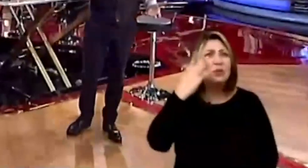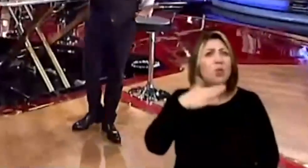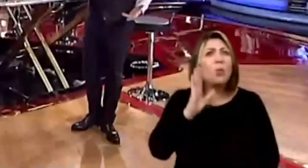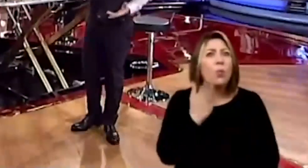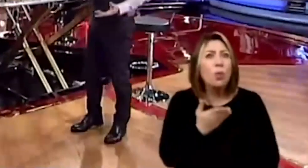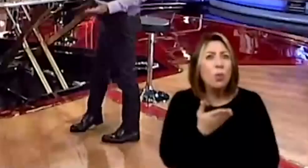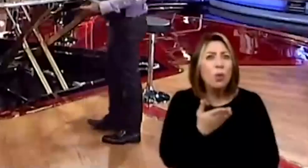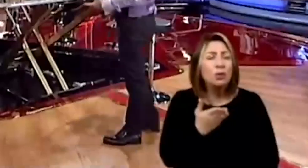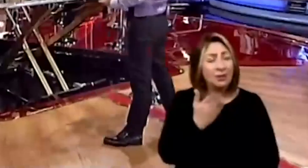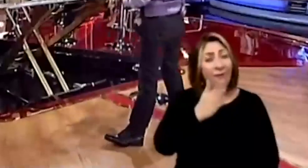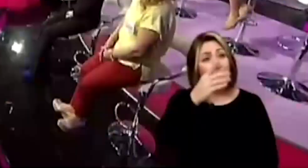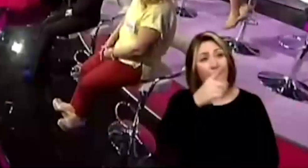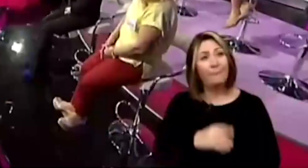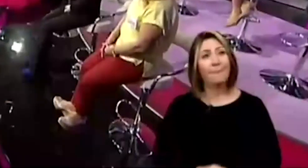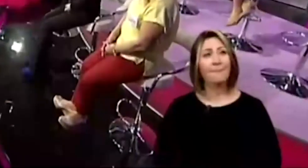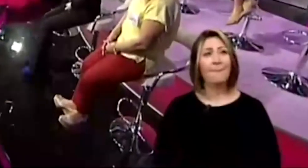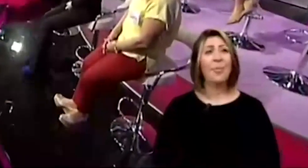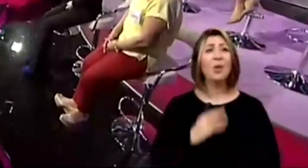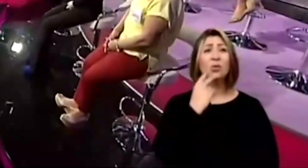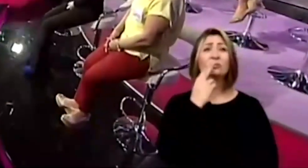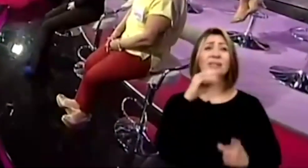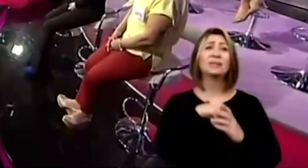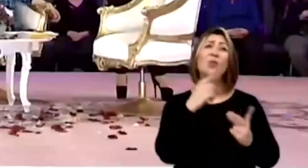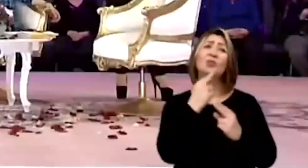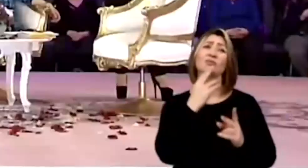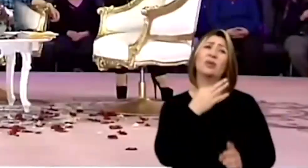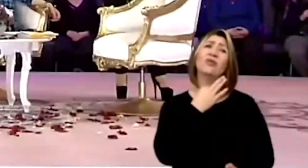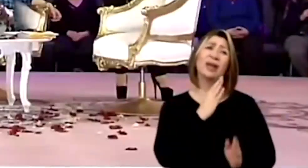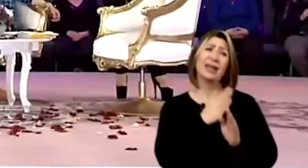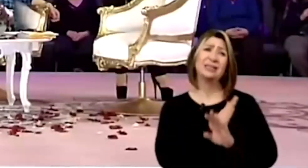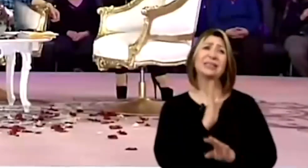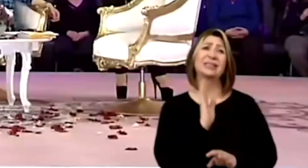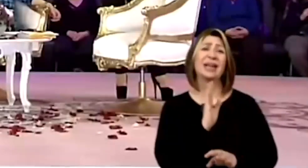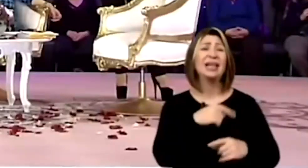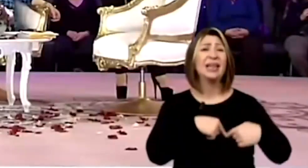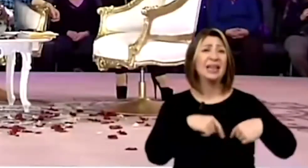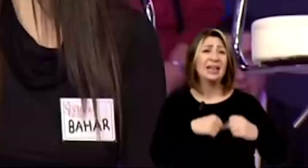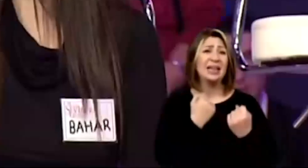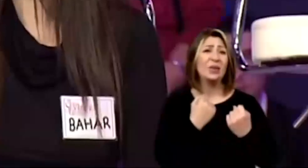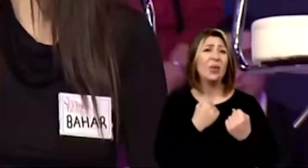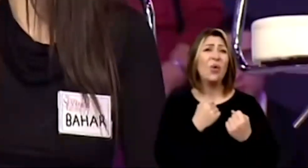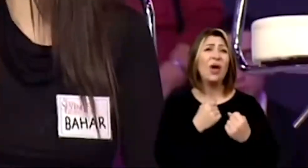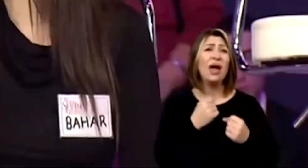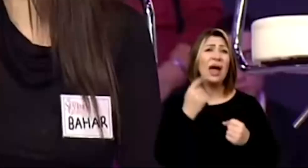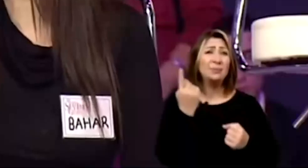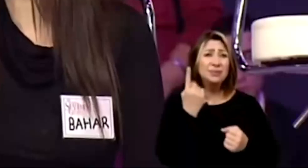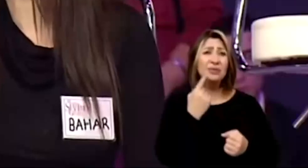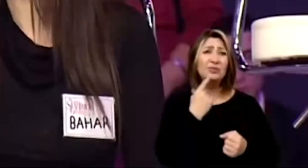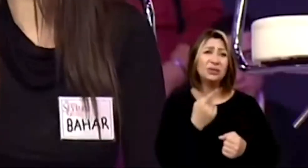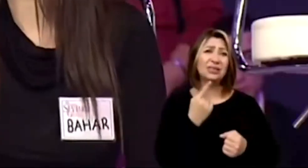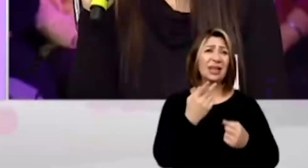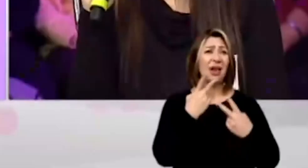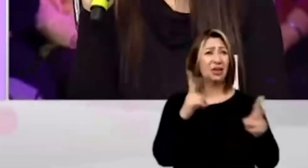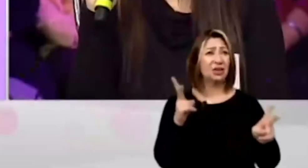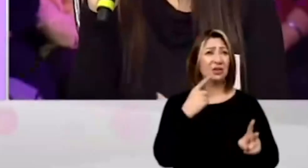mu? Devam. Konuşmak için konuşma lütfen gerçekten. Hani ben kırıcı konuşma... oluyor. Yok, kırıcı hayır. Oluyor. Hani bir şey söyleyecek sen